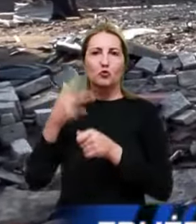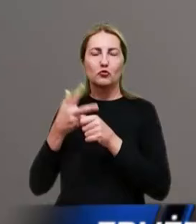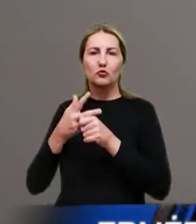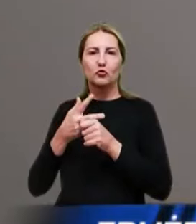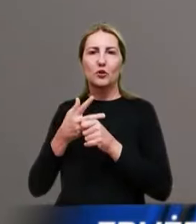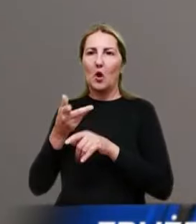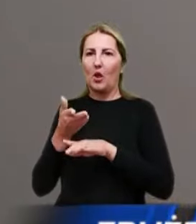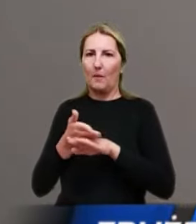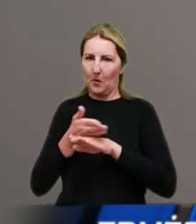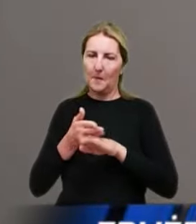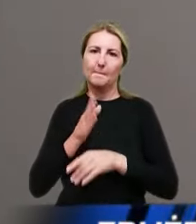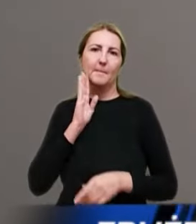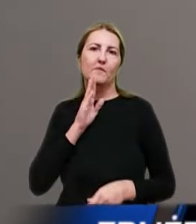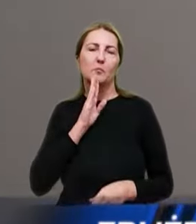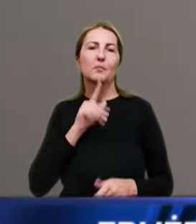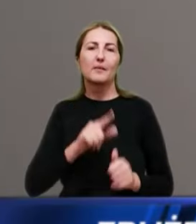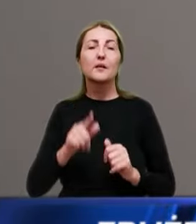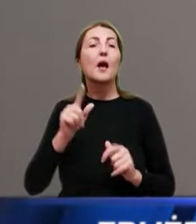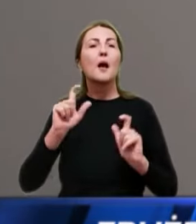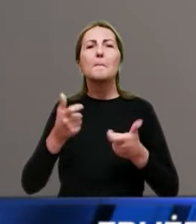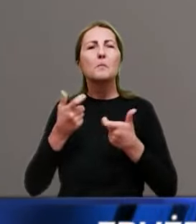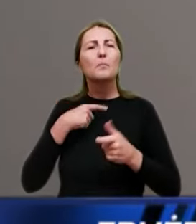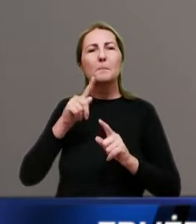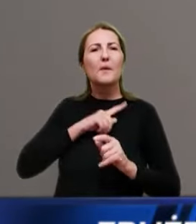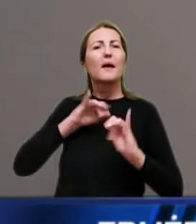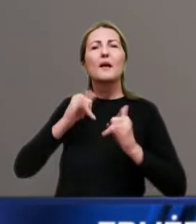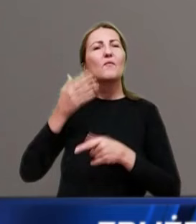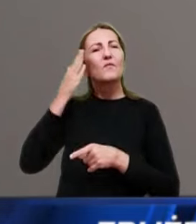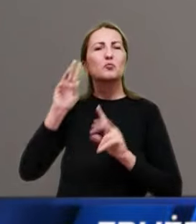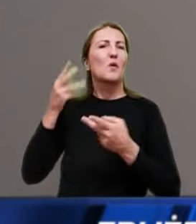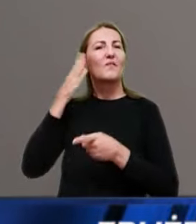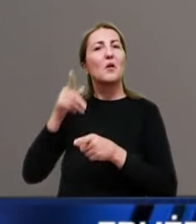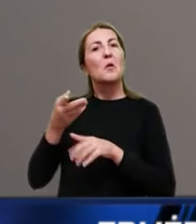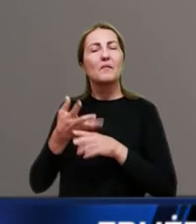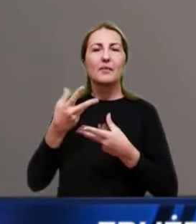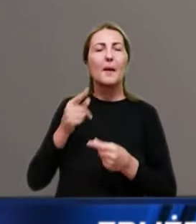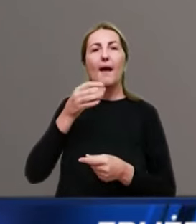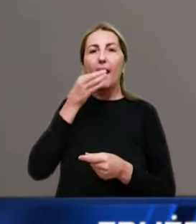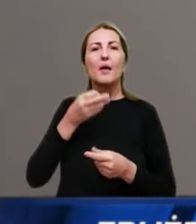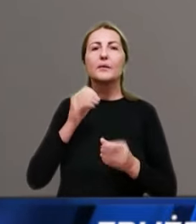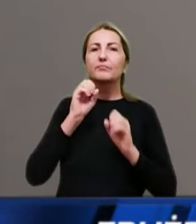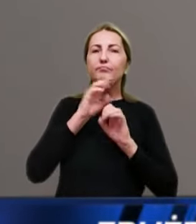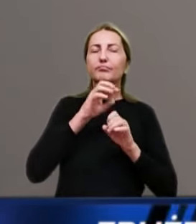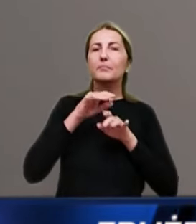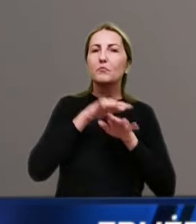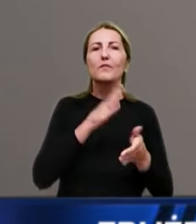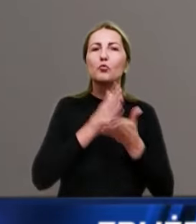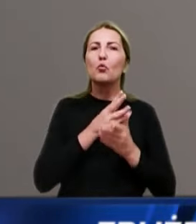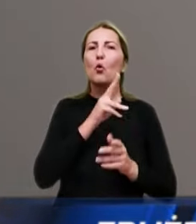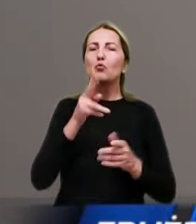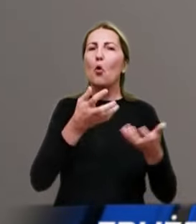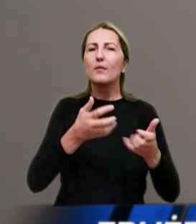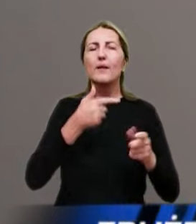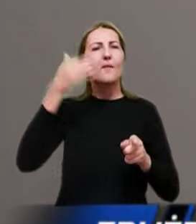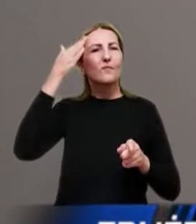aby uniknąć oszustwa? Przede wszystkim powinniśmy wspierać tylko oficjalne zbiórki organizowane przez znane i zaufane organizacje. Powinniśmy weryfikować strony internetowe